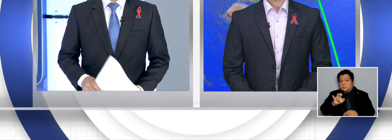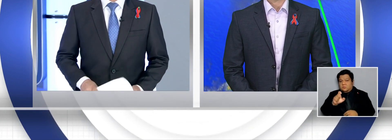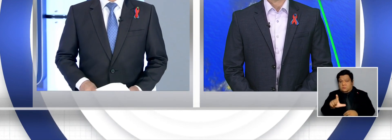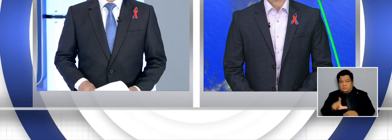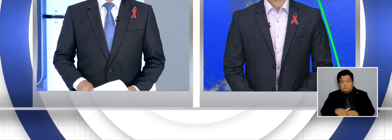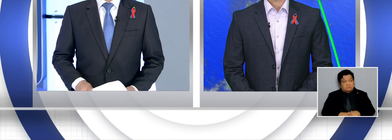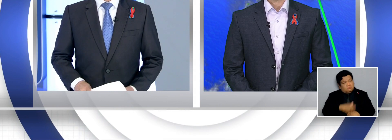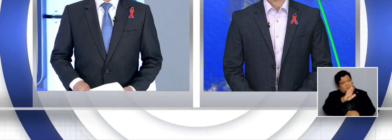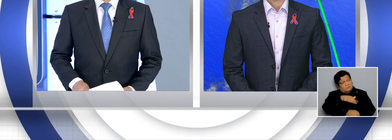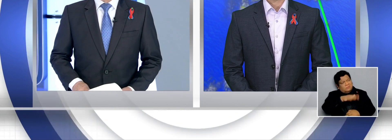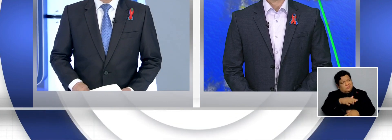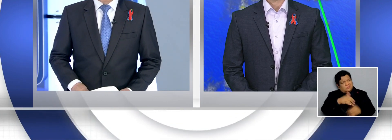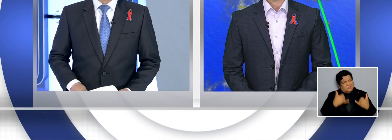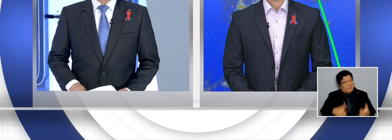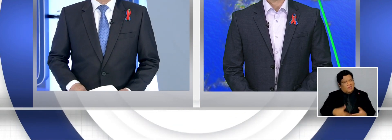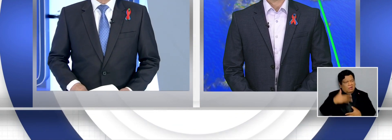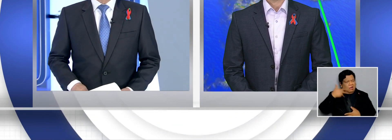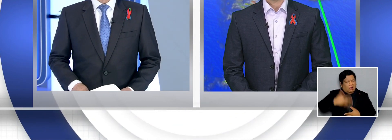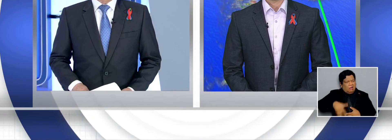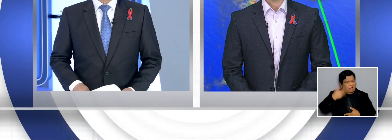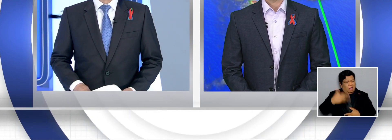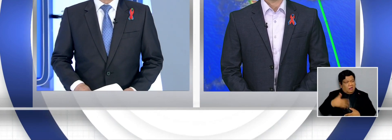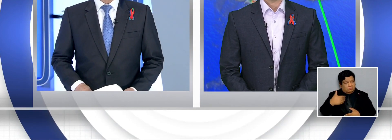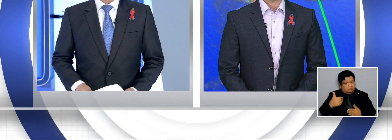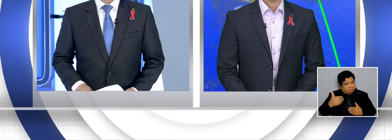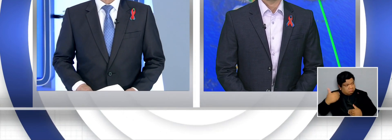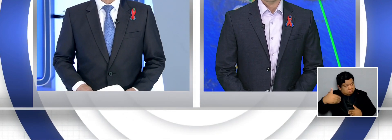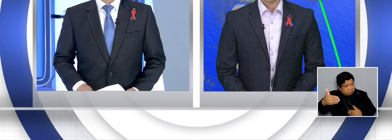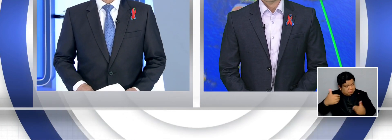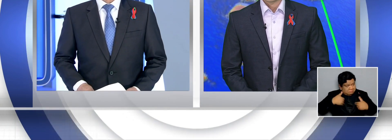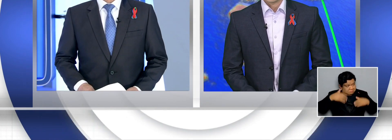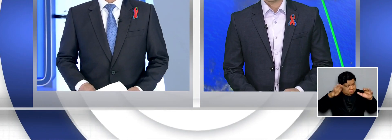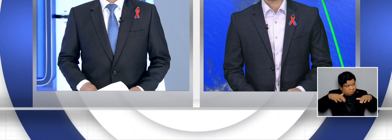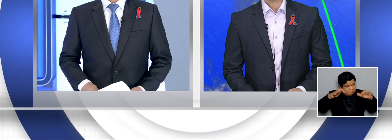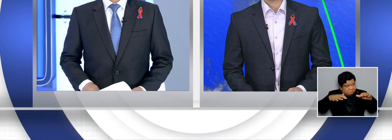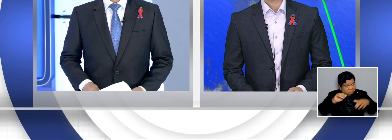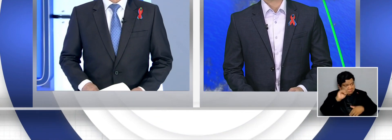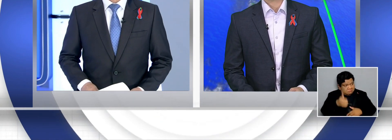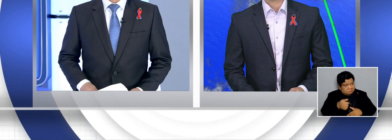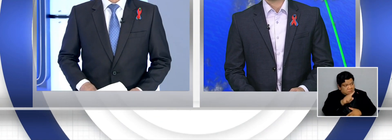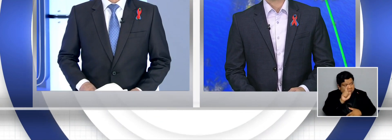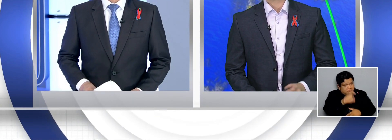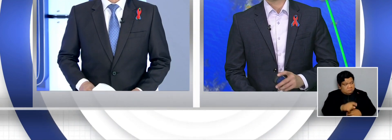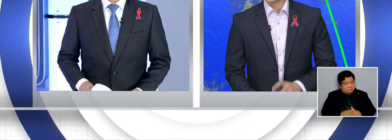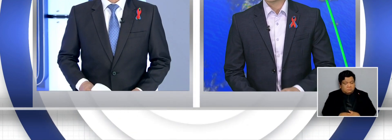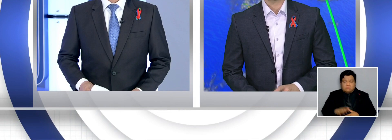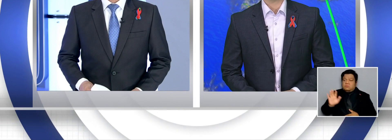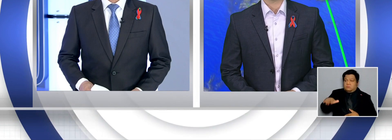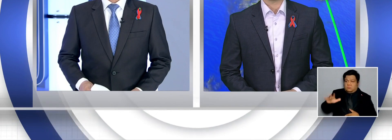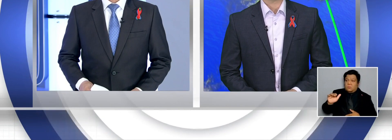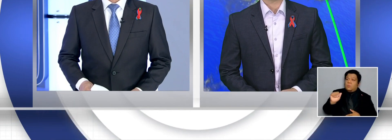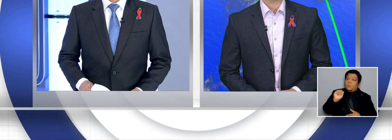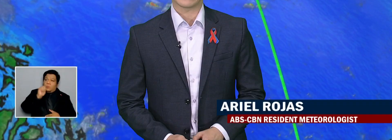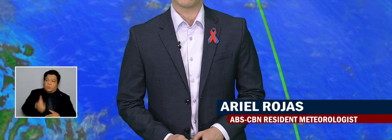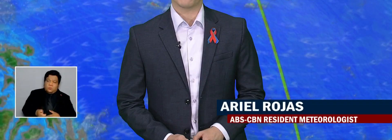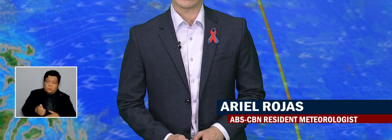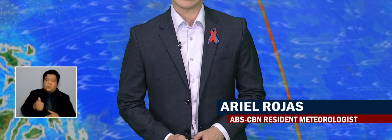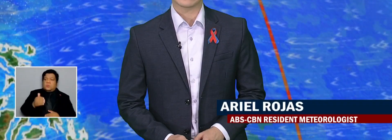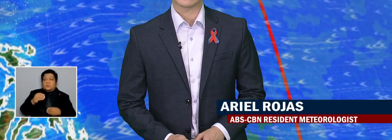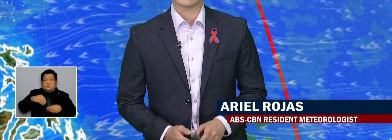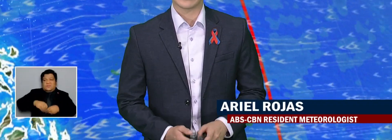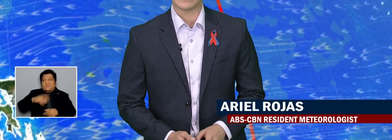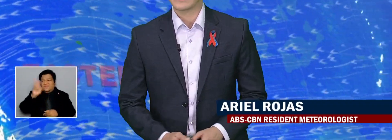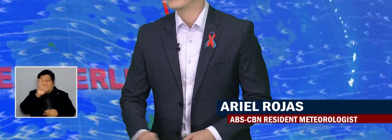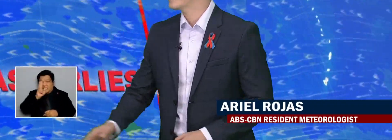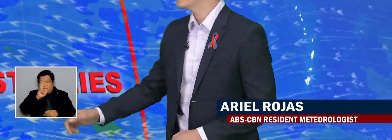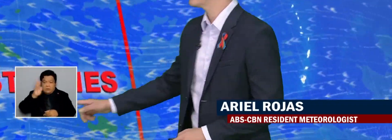init na ulit. May mga pag-ulan pa ba na aasahan bukas? Henry, may mga pag-ulan pang aasahan sa Visayas at Mindanao bukas